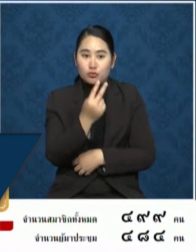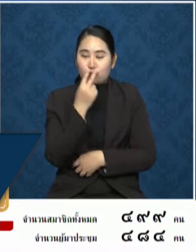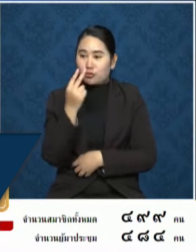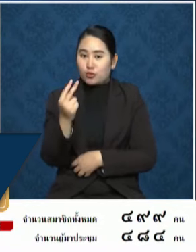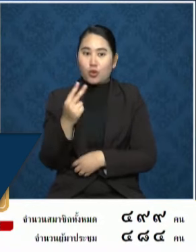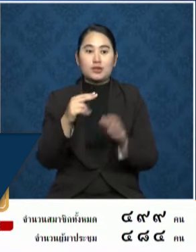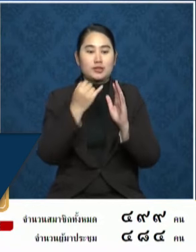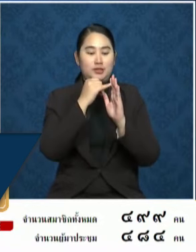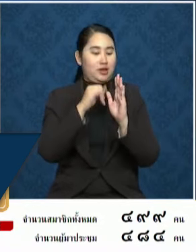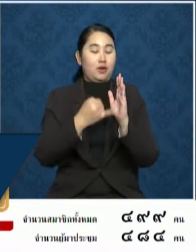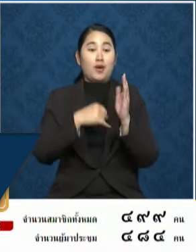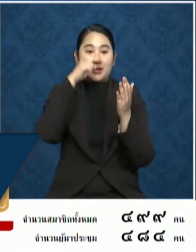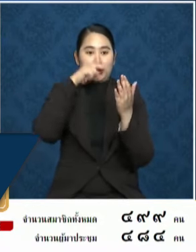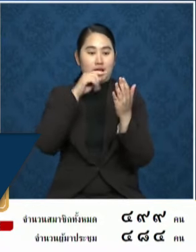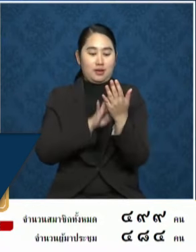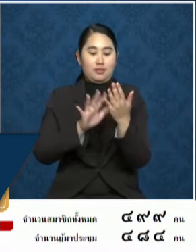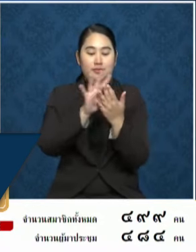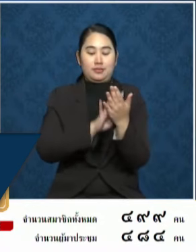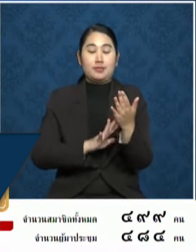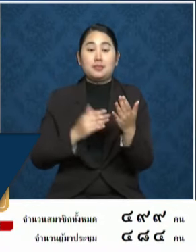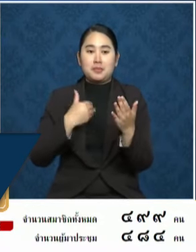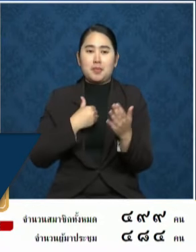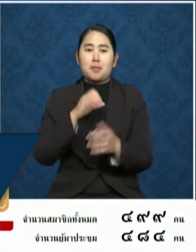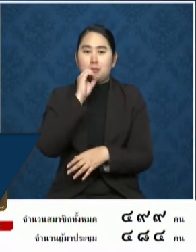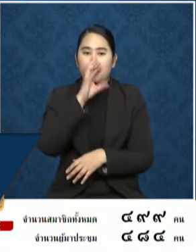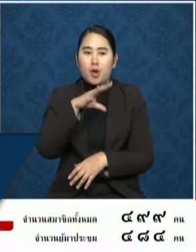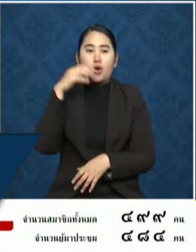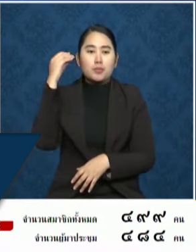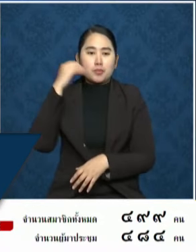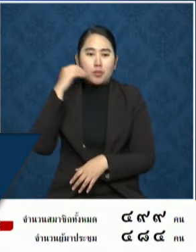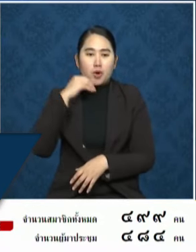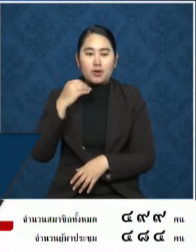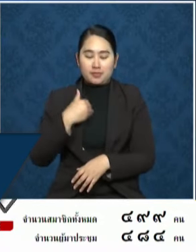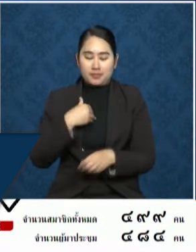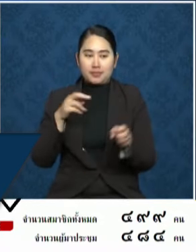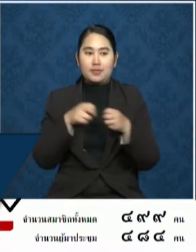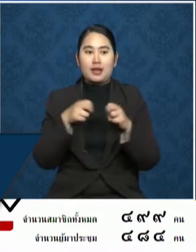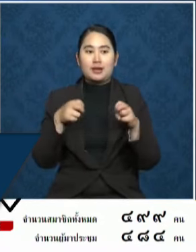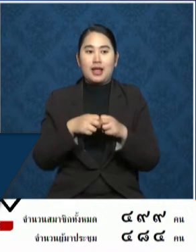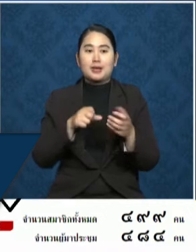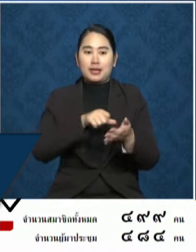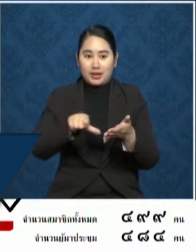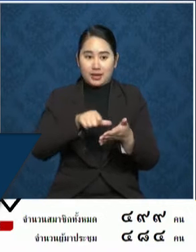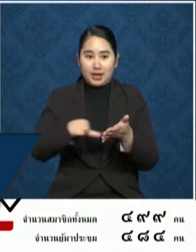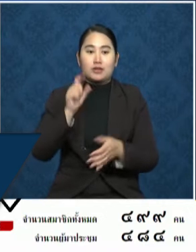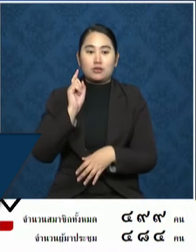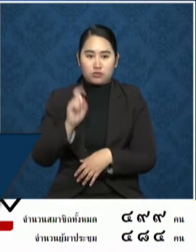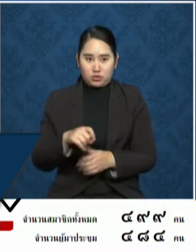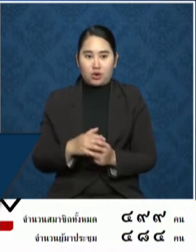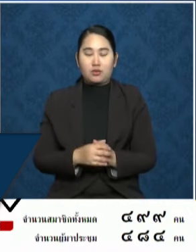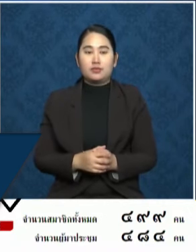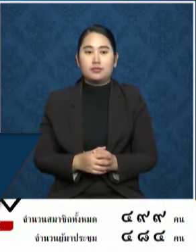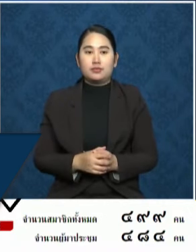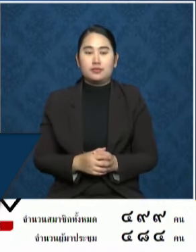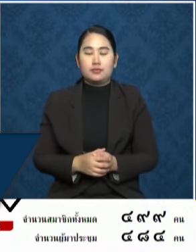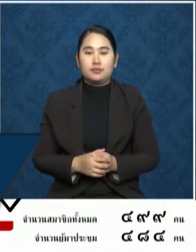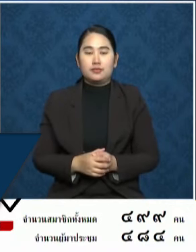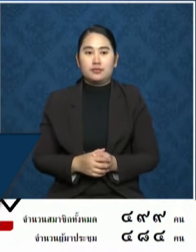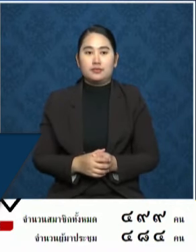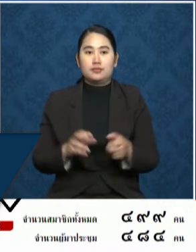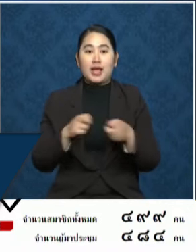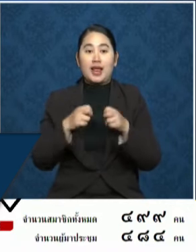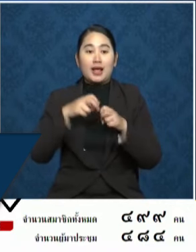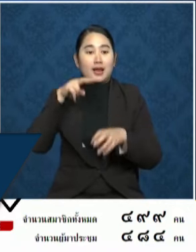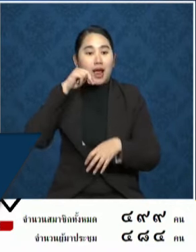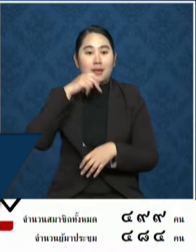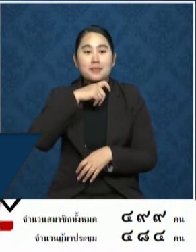นะครับหลายจังหวัดทั่วประเทศก็บอกตลอดนะครับว่าต้องแก้ปัญหาภัยแล้งให้ได้แน่นอนครับปัญหาภัยแล้งเนี่ยมัน